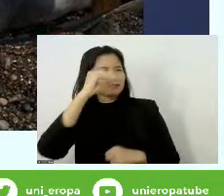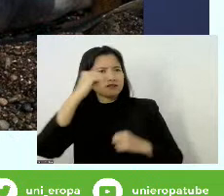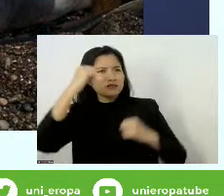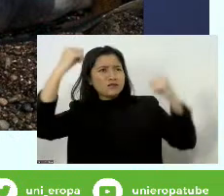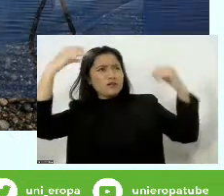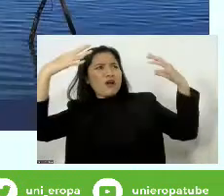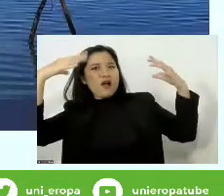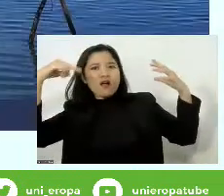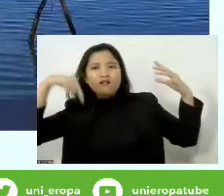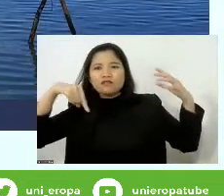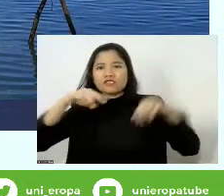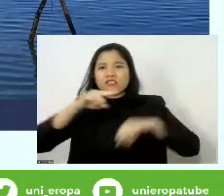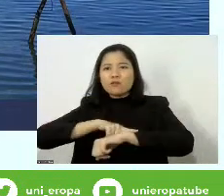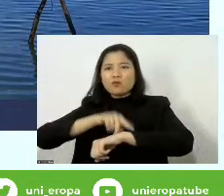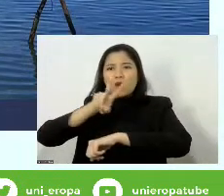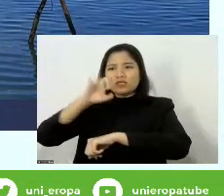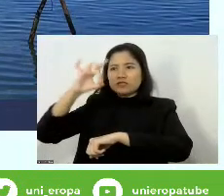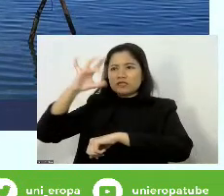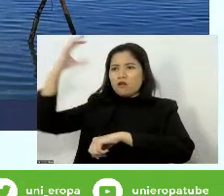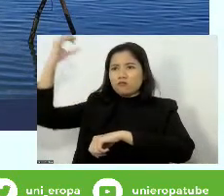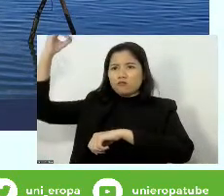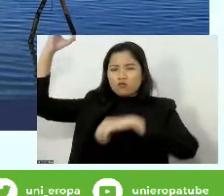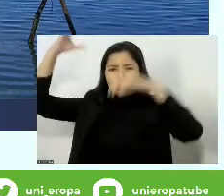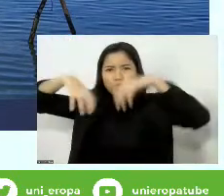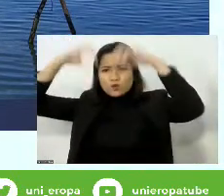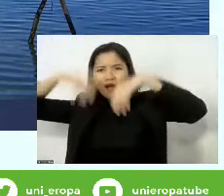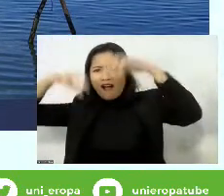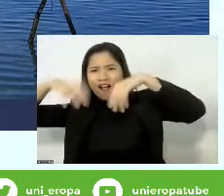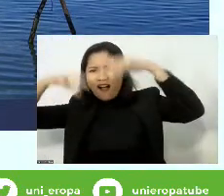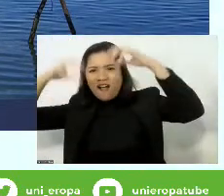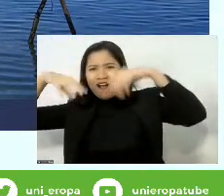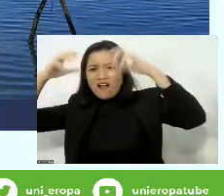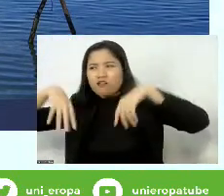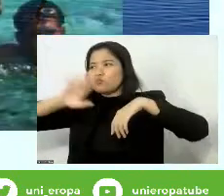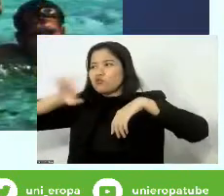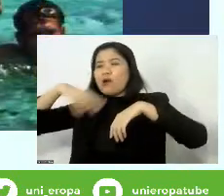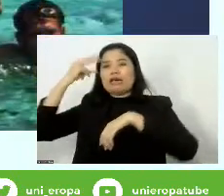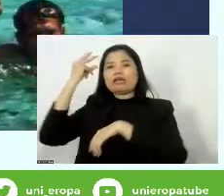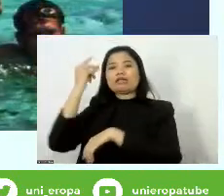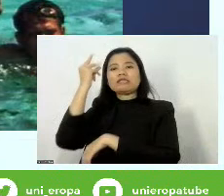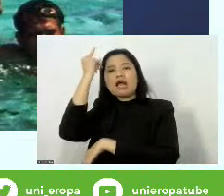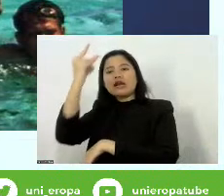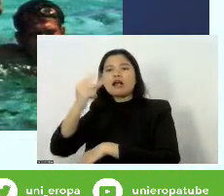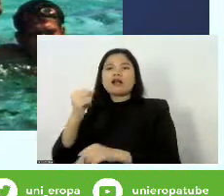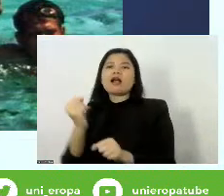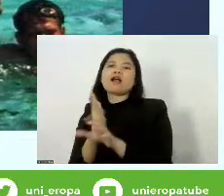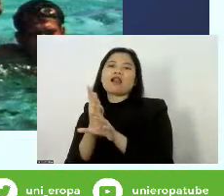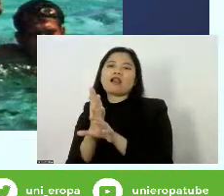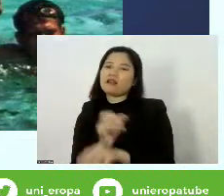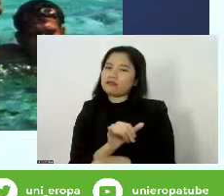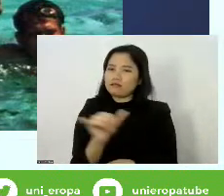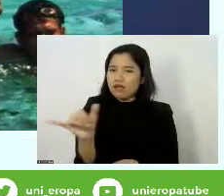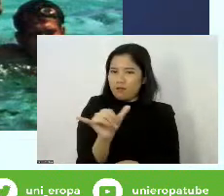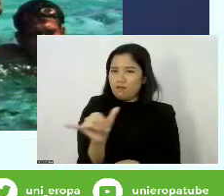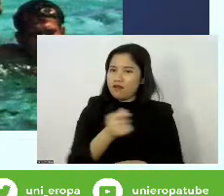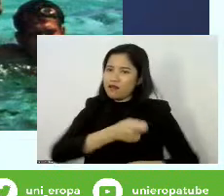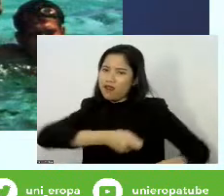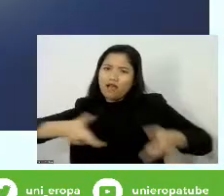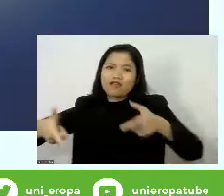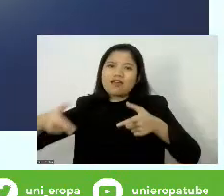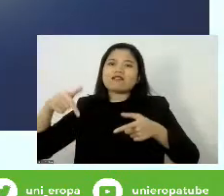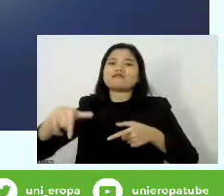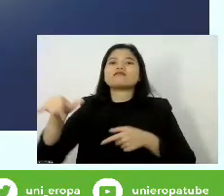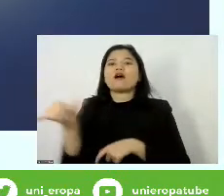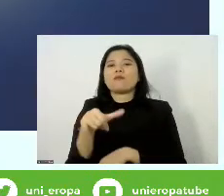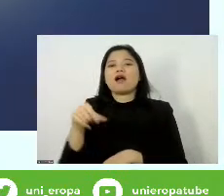kemudian tiba-tiba 2.00 hujan lebat dan kemudian semua Rencana gagal sama dengan namanya juga Jadi mereka juga